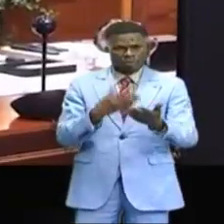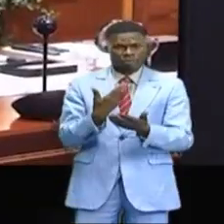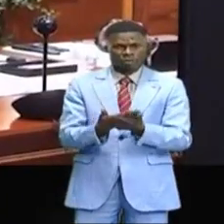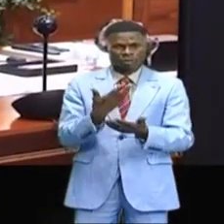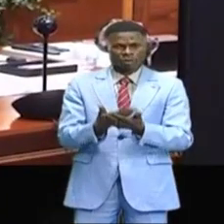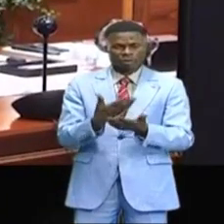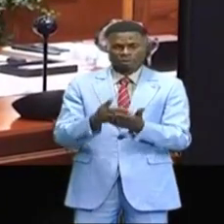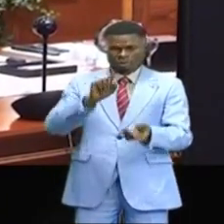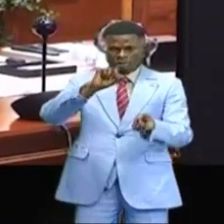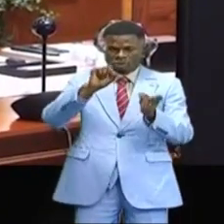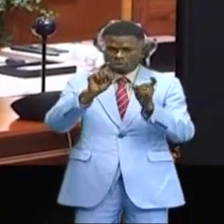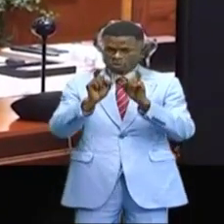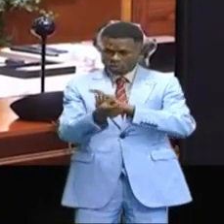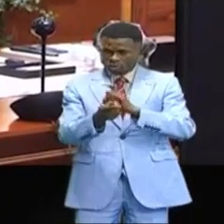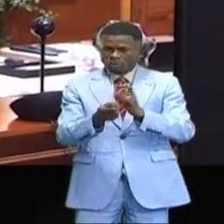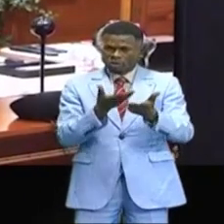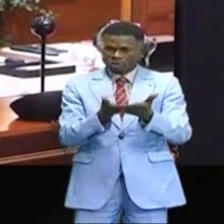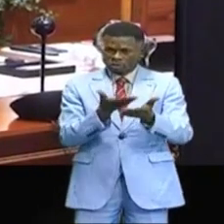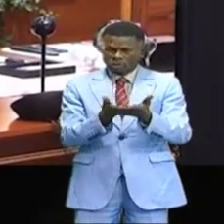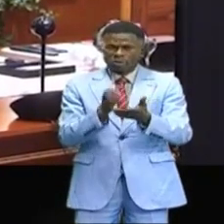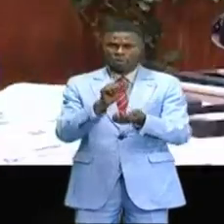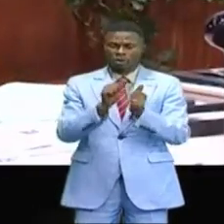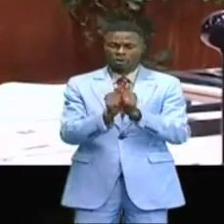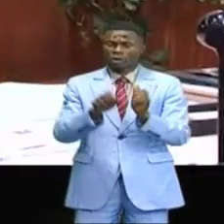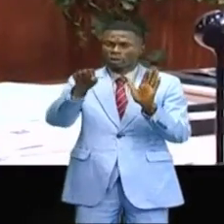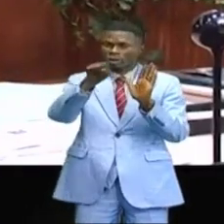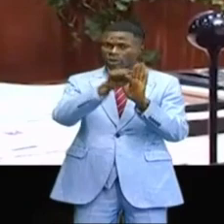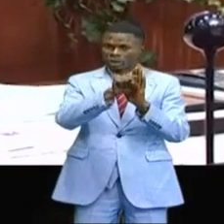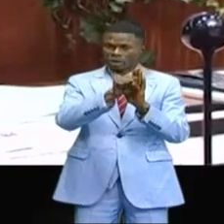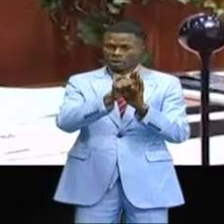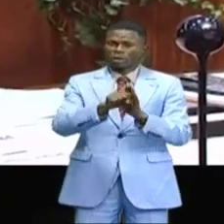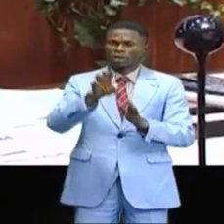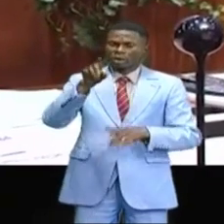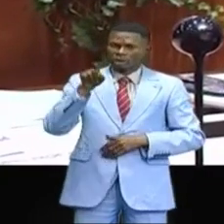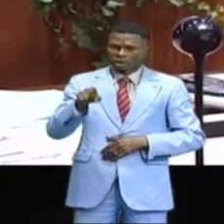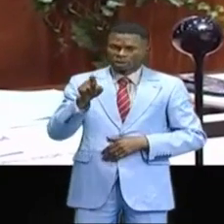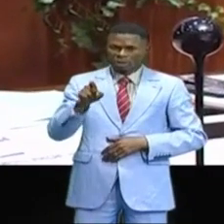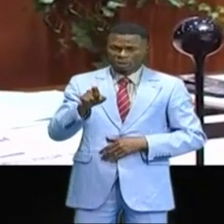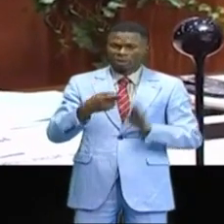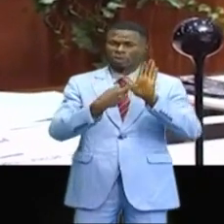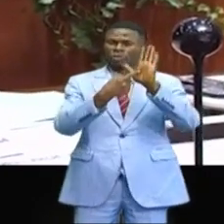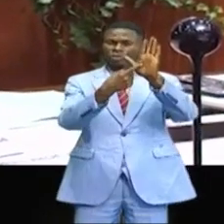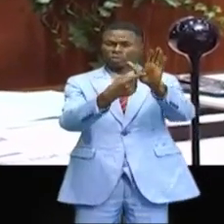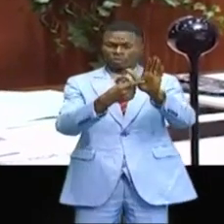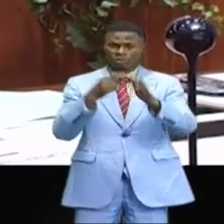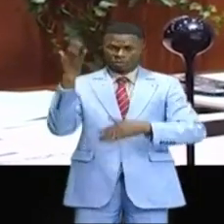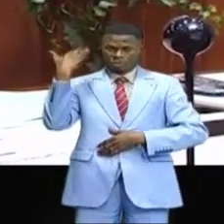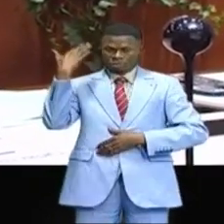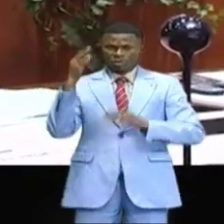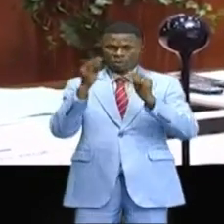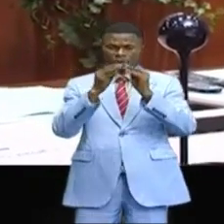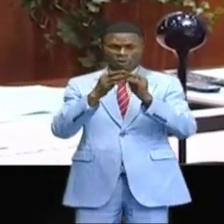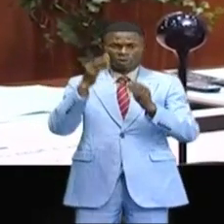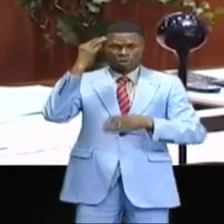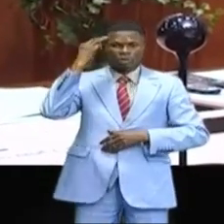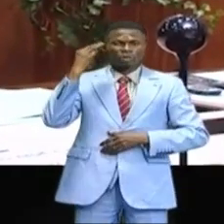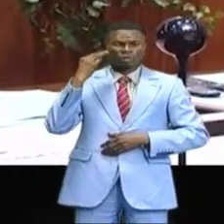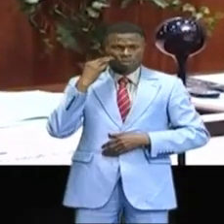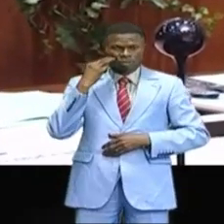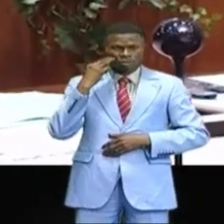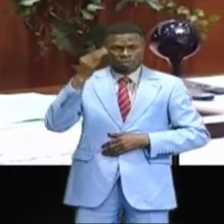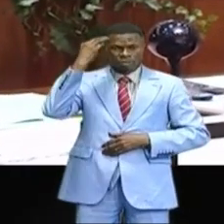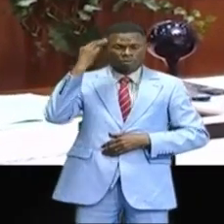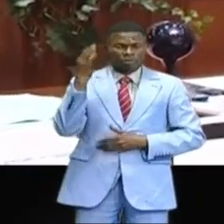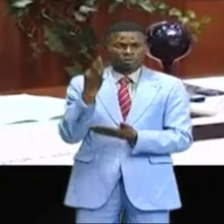les réformes y afférentes au regard des indicateurs MCC qui ont été présentés récemment au Conseil des ministres par le ministre